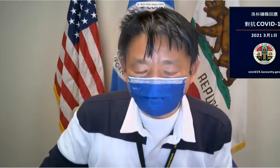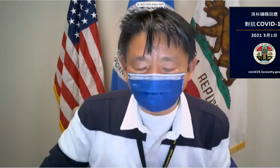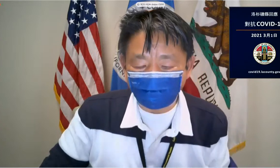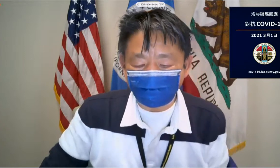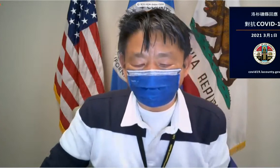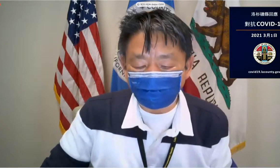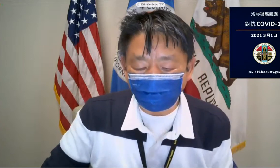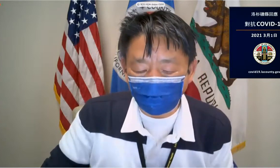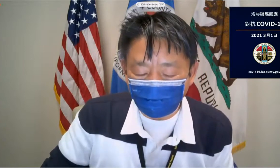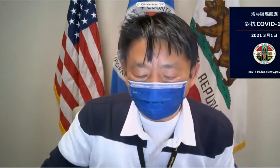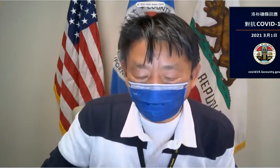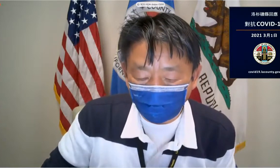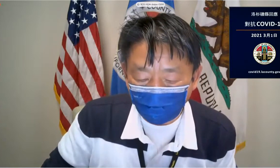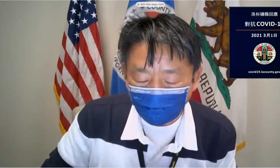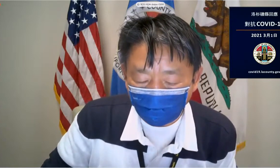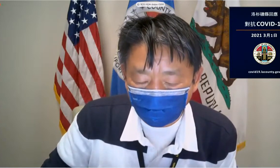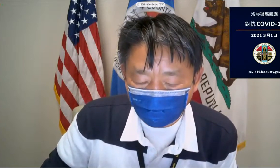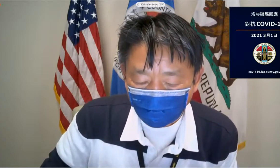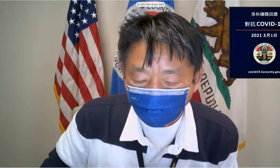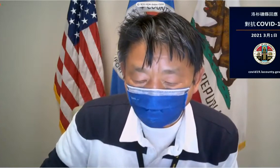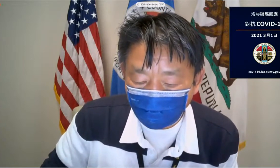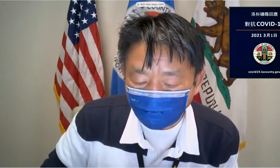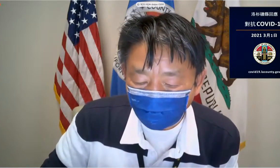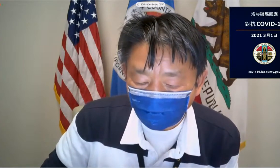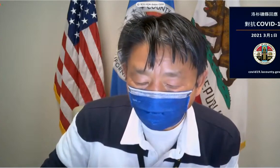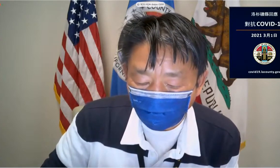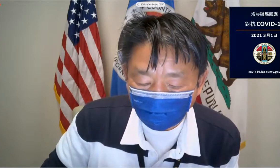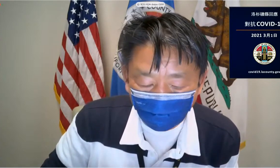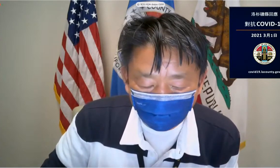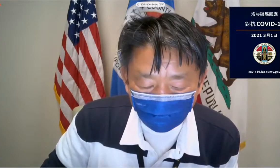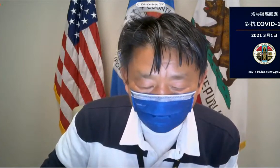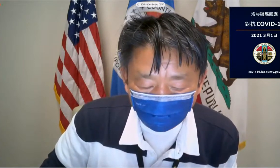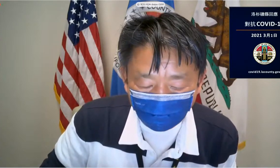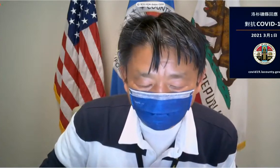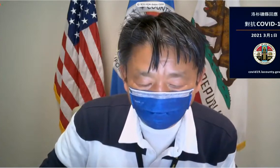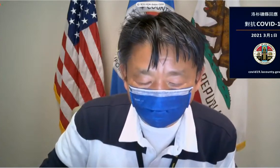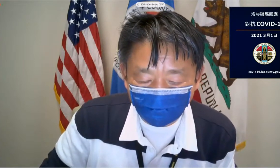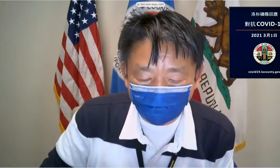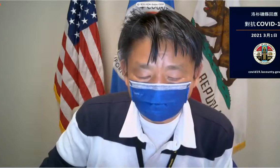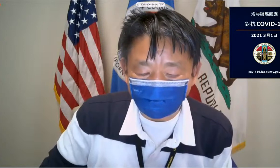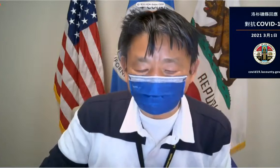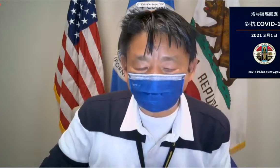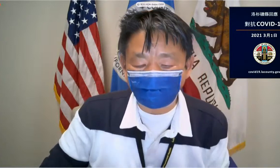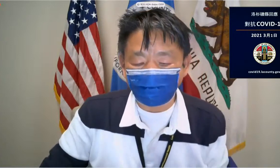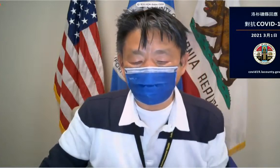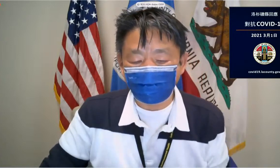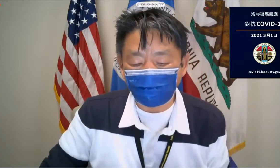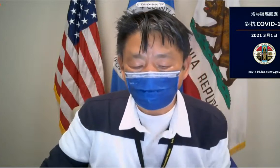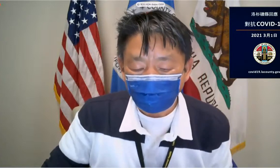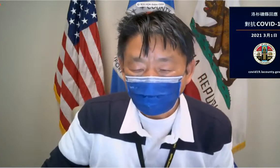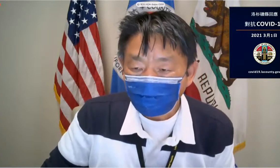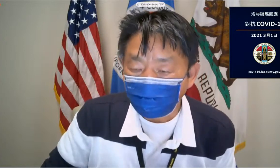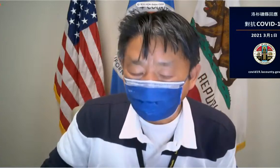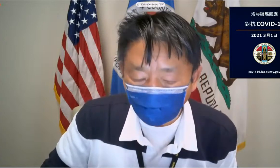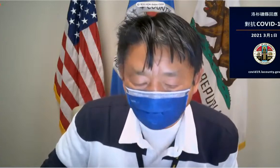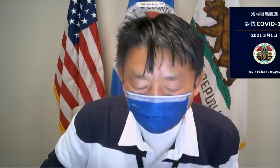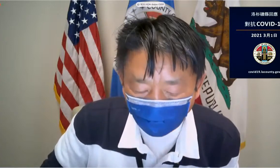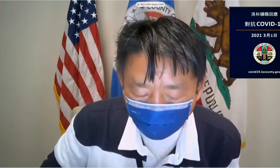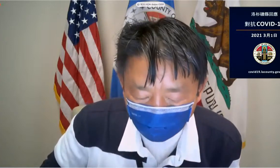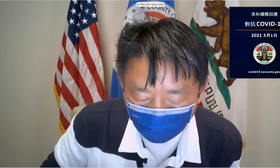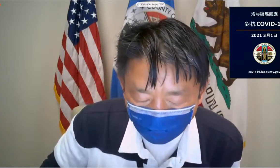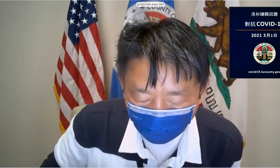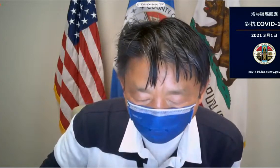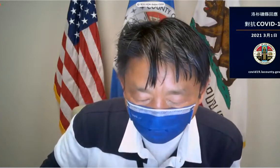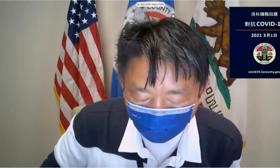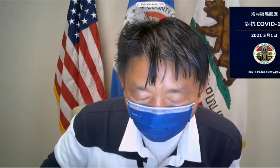洛县医护人员中的病例状况。过去的2个月，大部分医护人员都已接种了新冠疫苗。从2月1